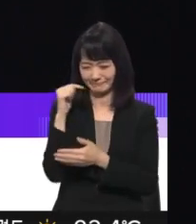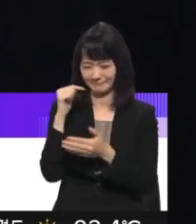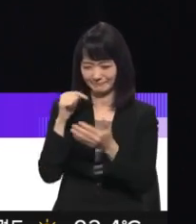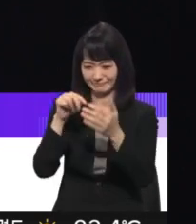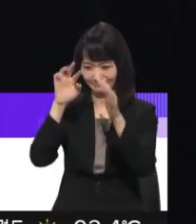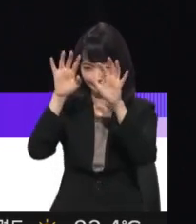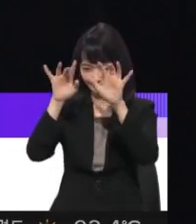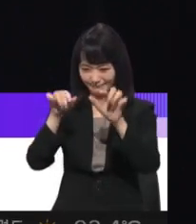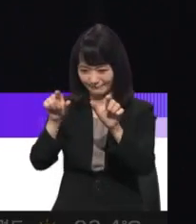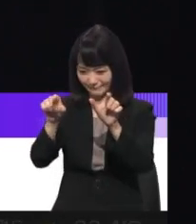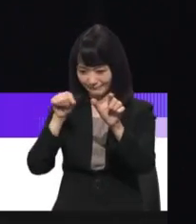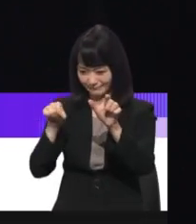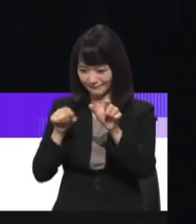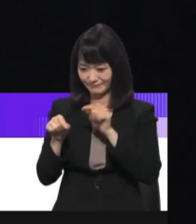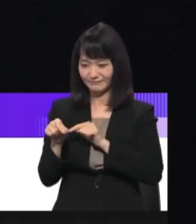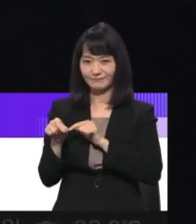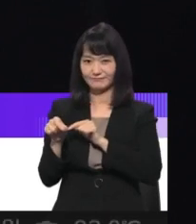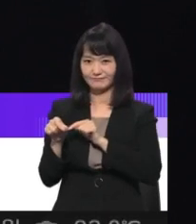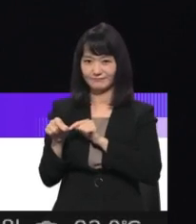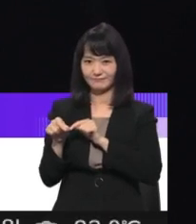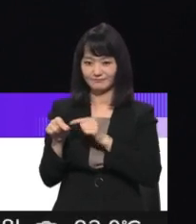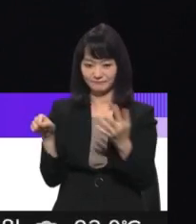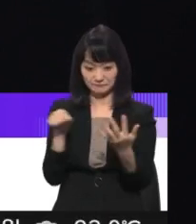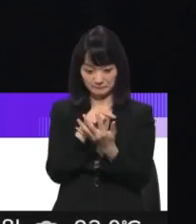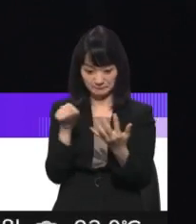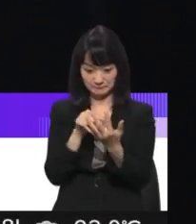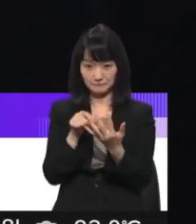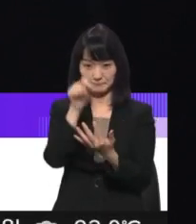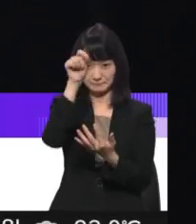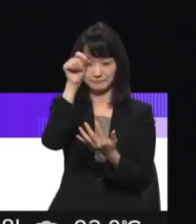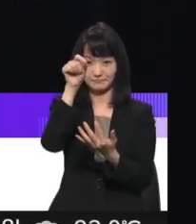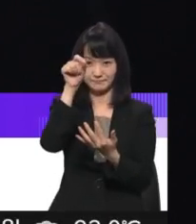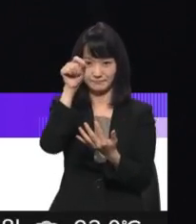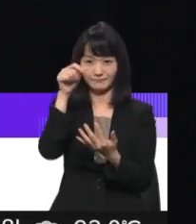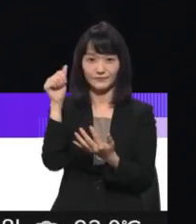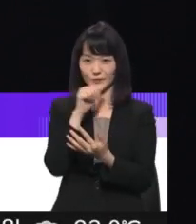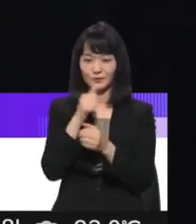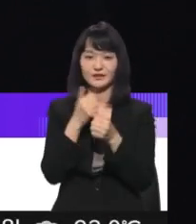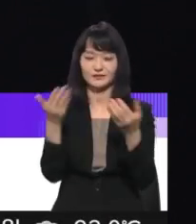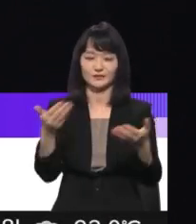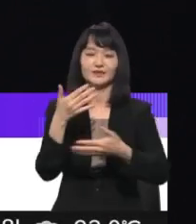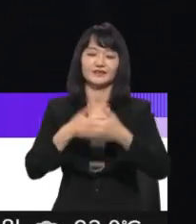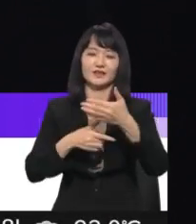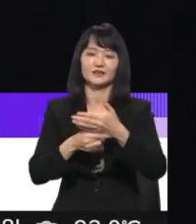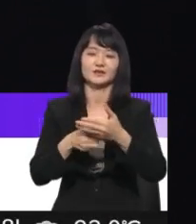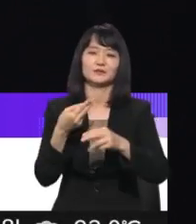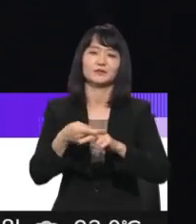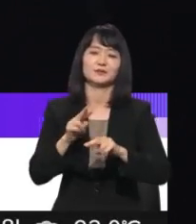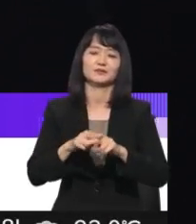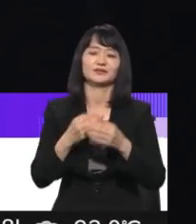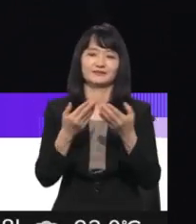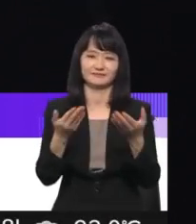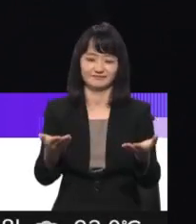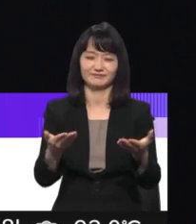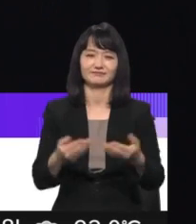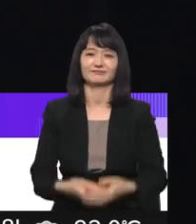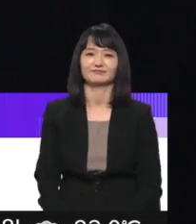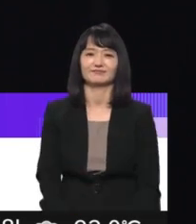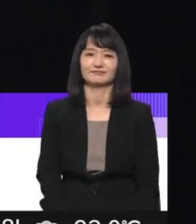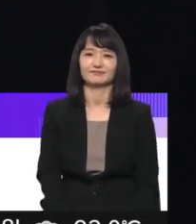여러가지 픽을 해오면 저희가 그 중에 촌철살인 을 골라서 소개를 하고 영화 3권 2장씩 드리도록